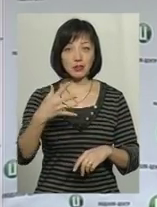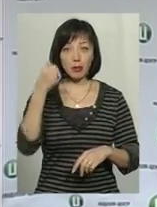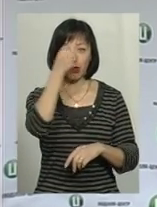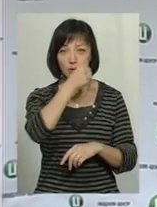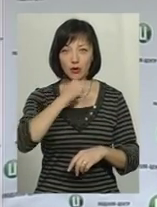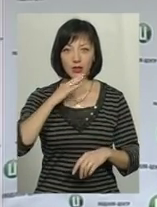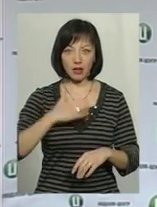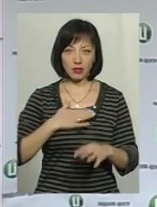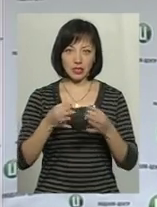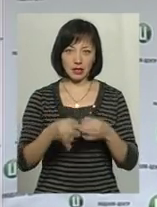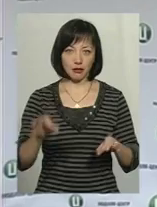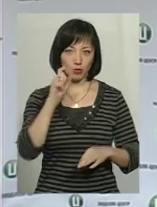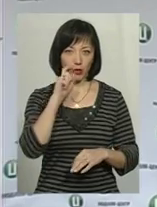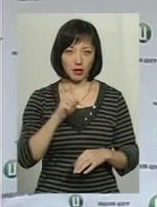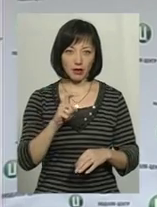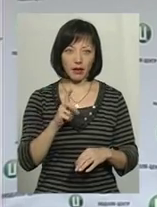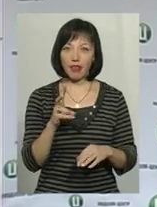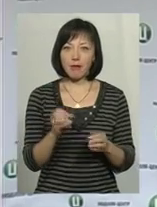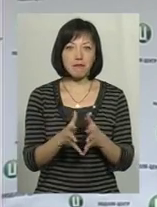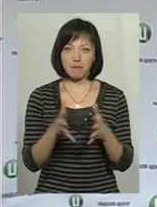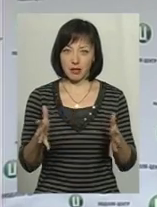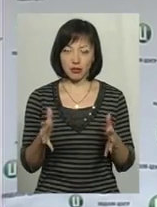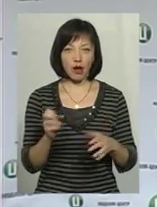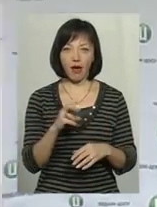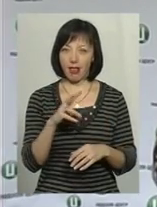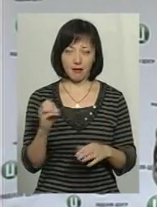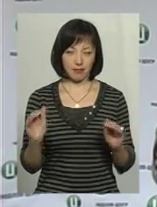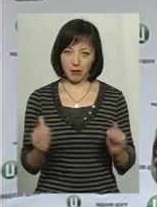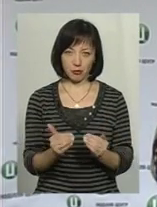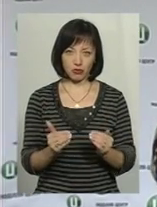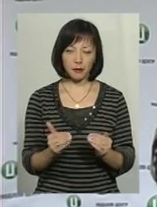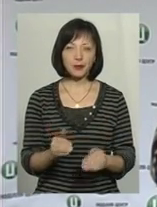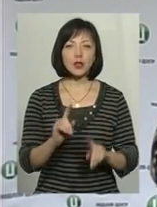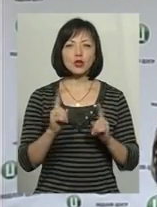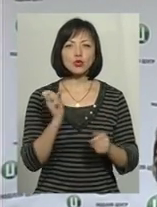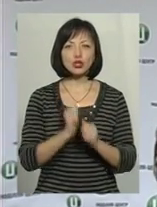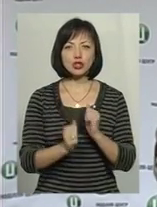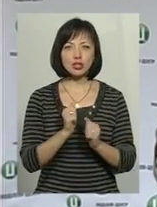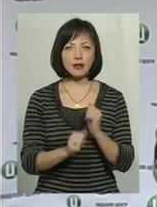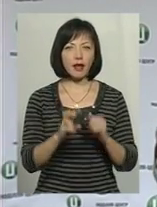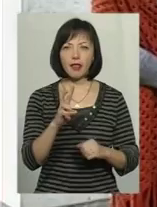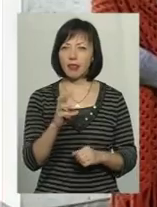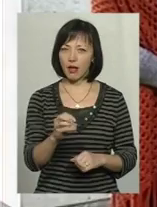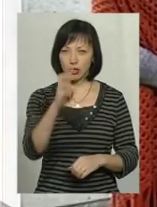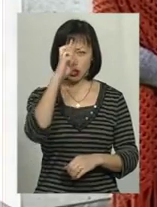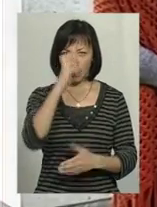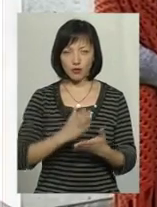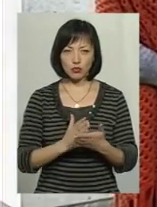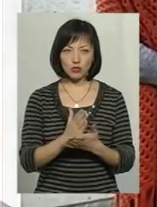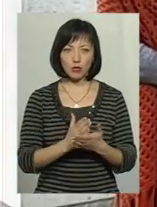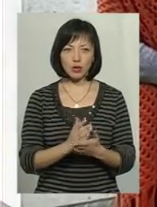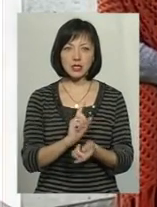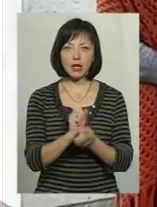нашої незалежної України. Не більше, але й не менше. Дуже часто не державні службовці стають дуже